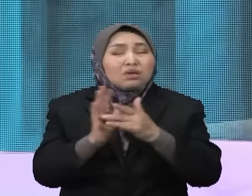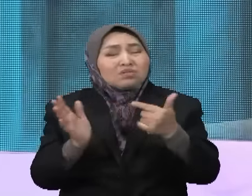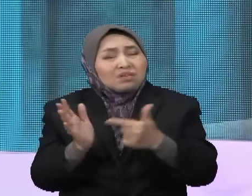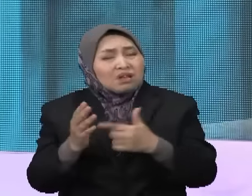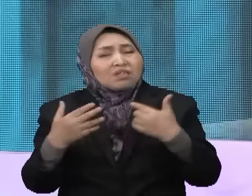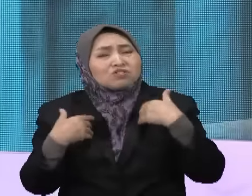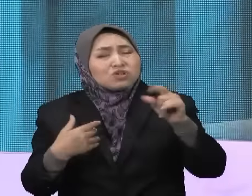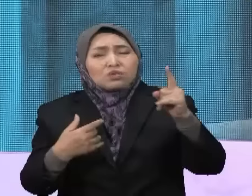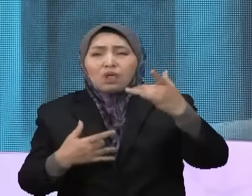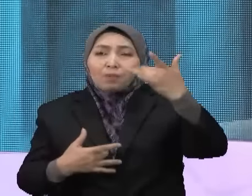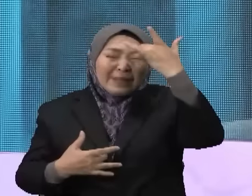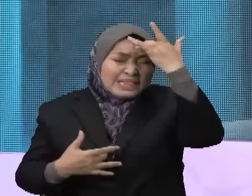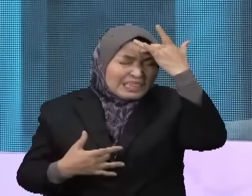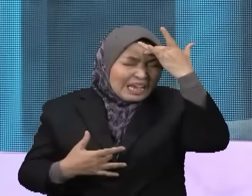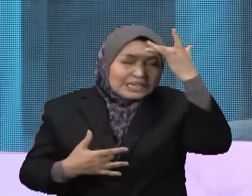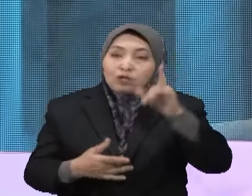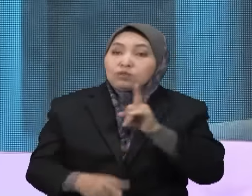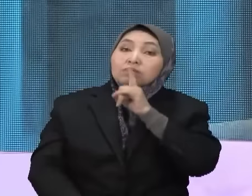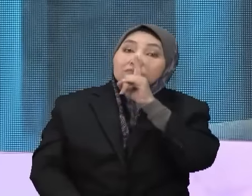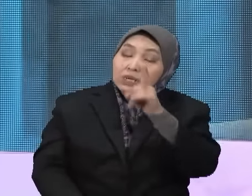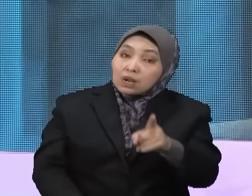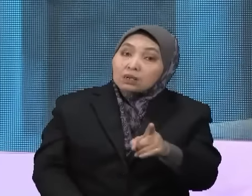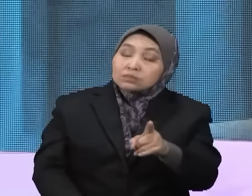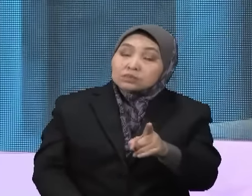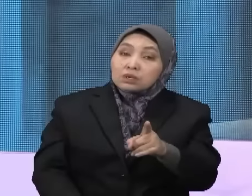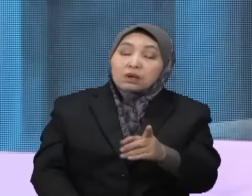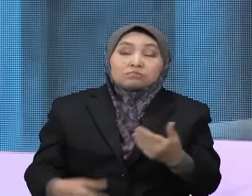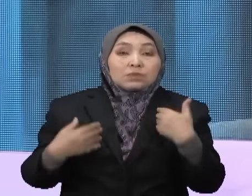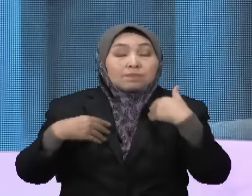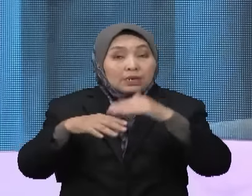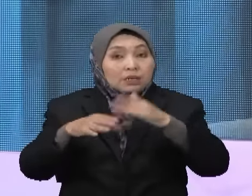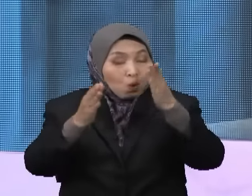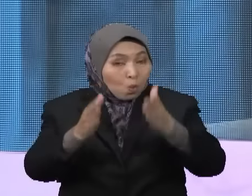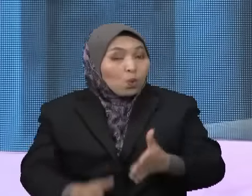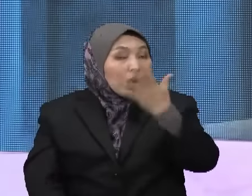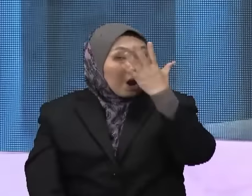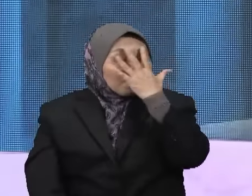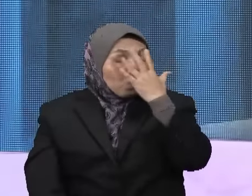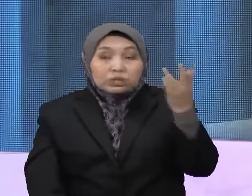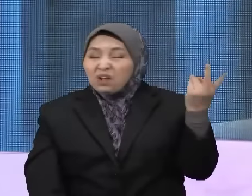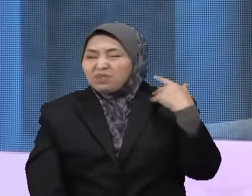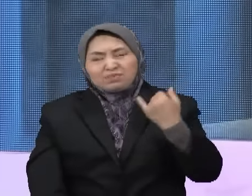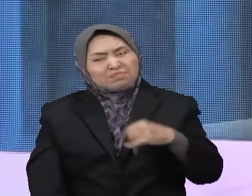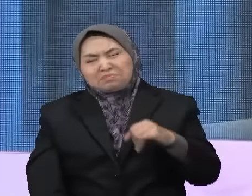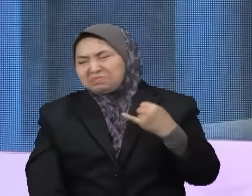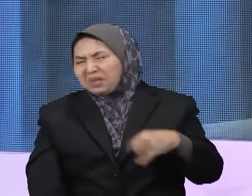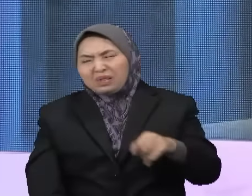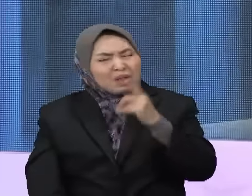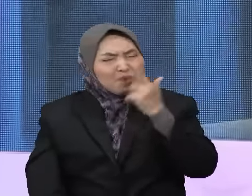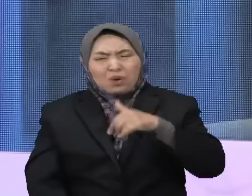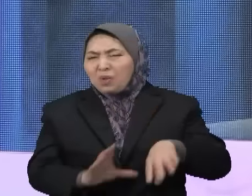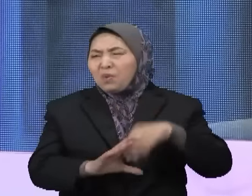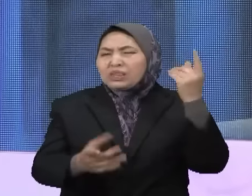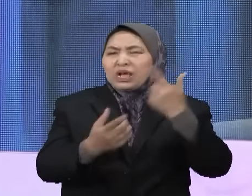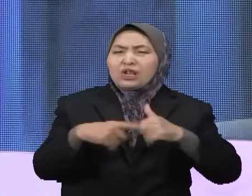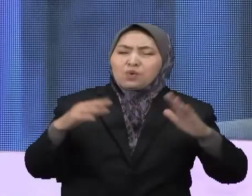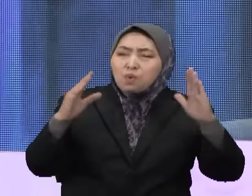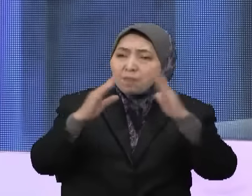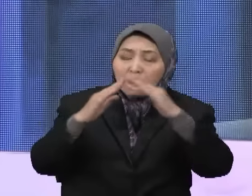adalah satu penyakit yang sebenarnya hinggap kepada orang munafik. Mereka tidak sanggup untuk keluar daripada rumah untuk